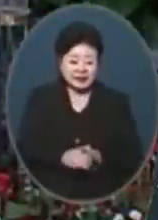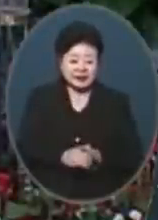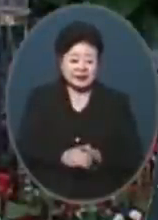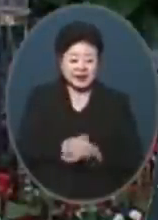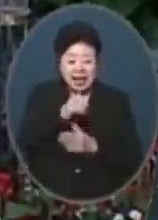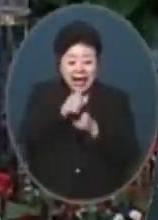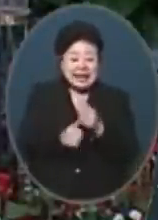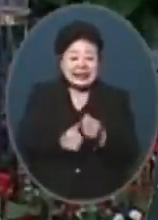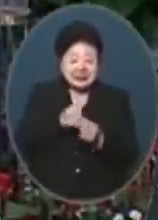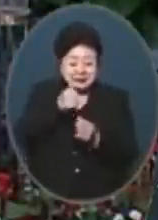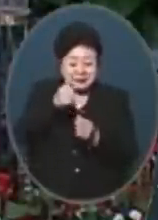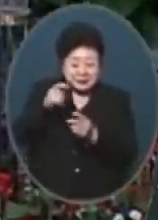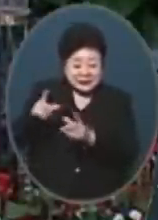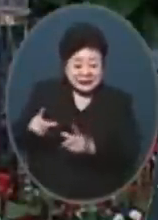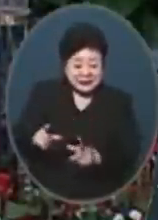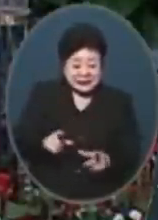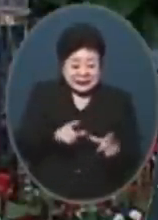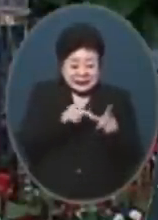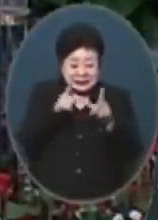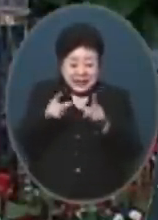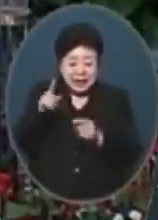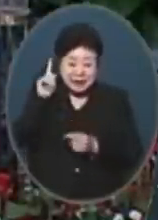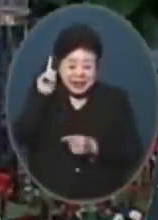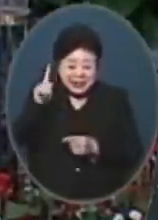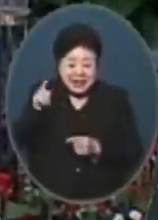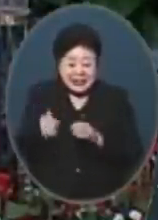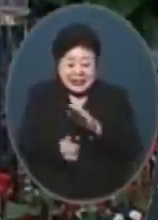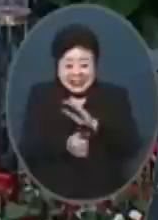삶의 내일의 희망을